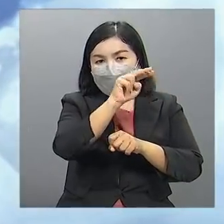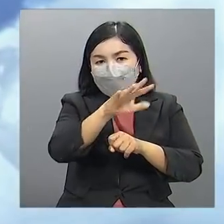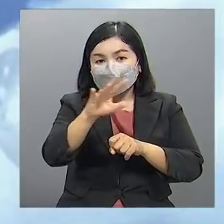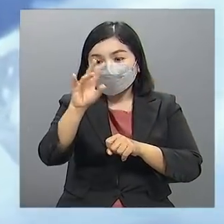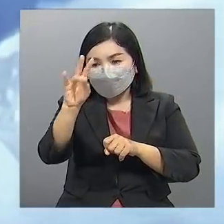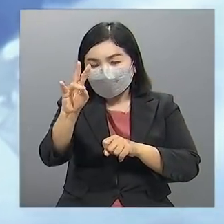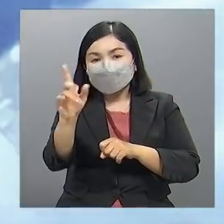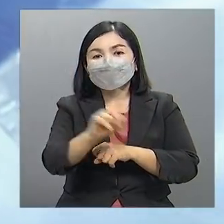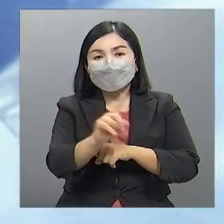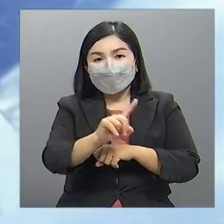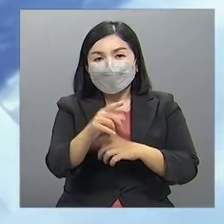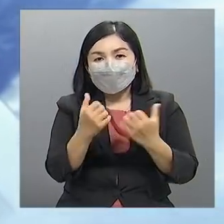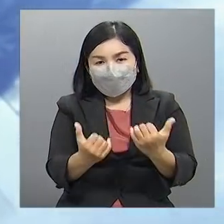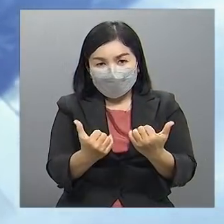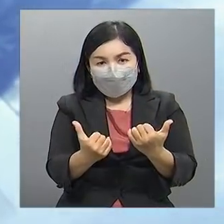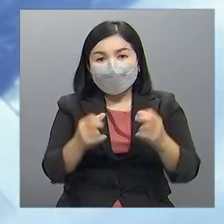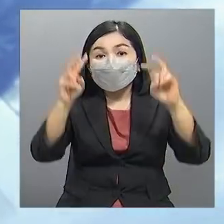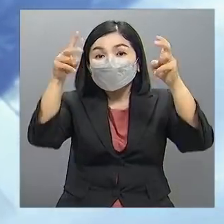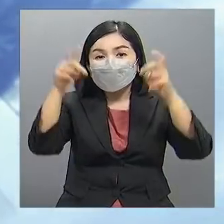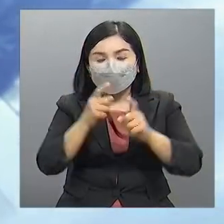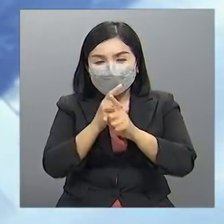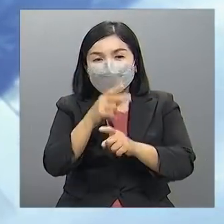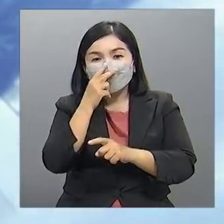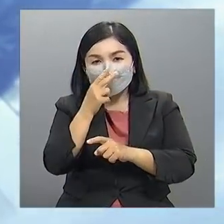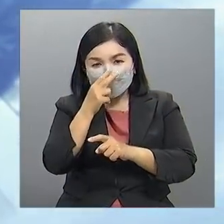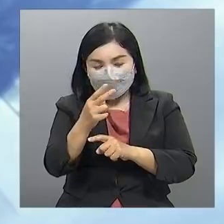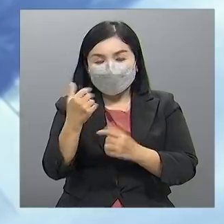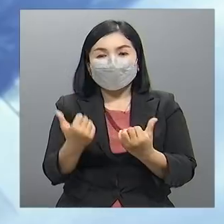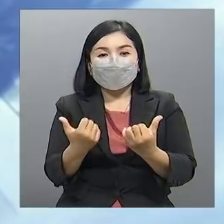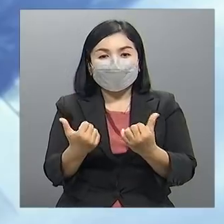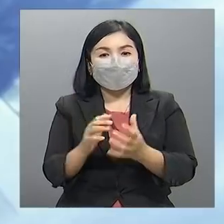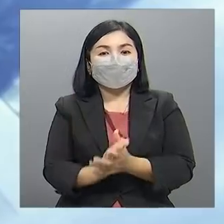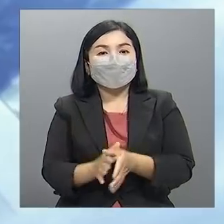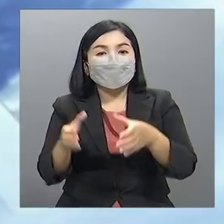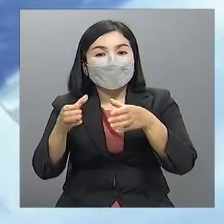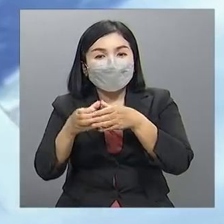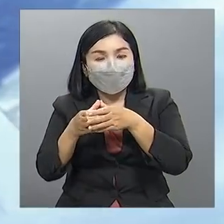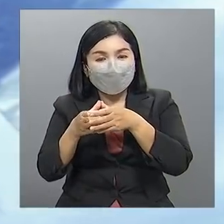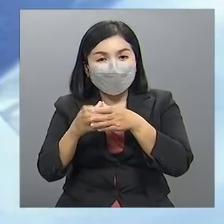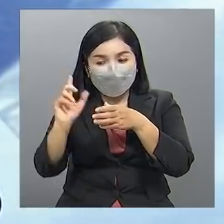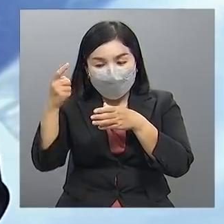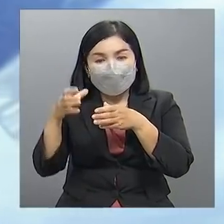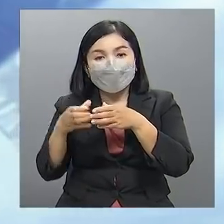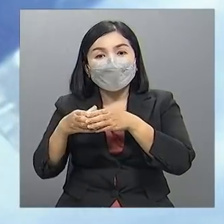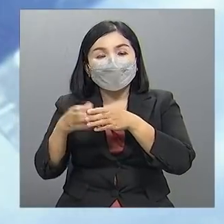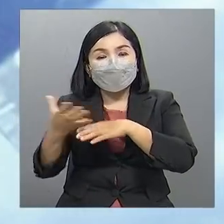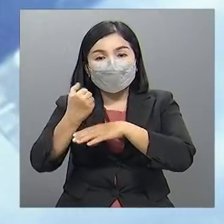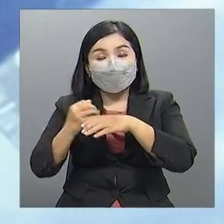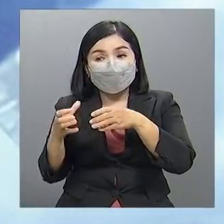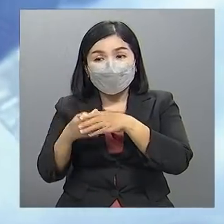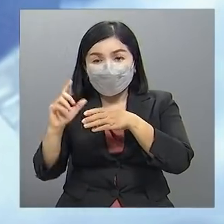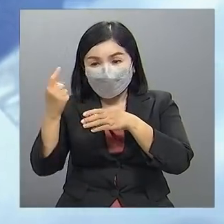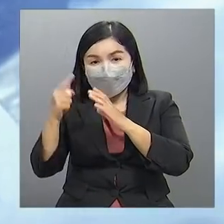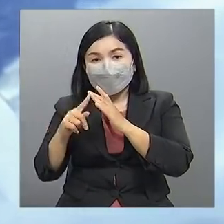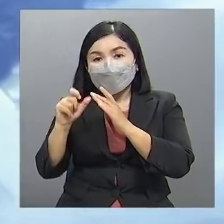าเป็นโจทย์และต้องตามต่อกันในเร็วๆนี้ค่ะส่วนพรรคเศรษฐกิจไทยถือว่าเป็นไปตามโผค่ะประชุมใหญ่วิส